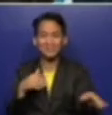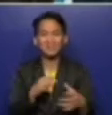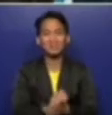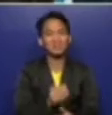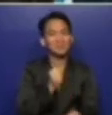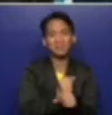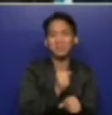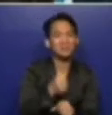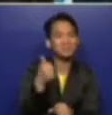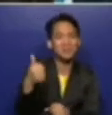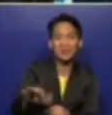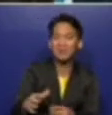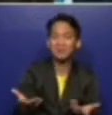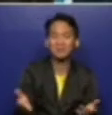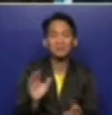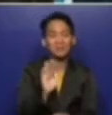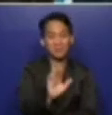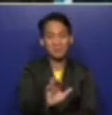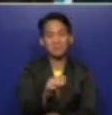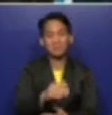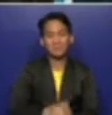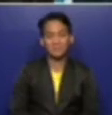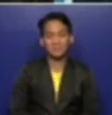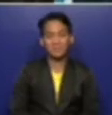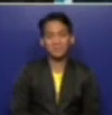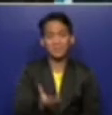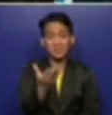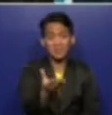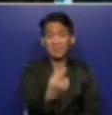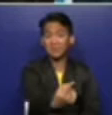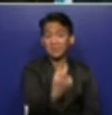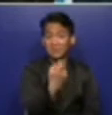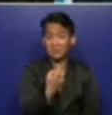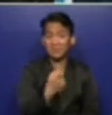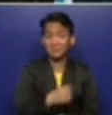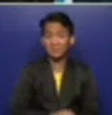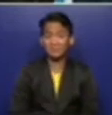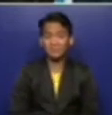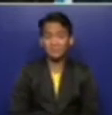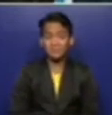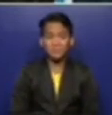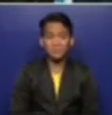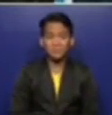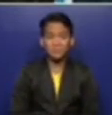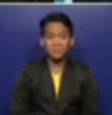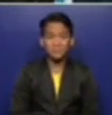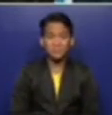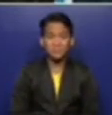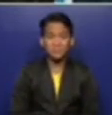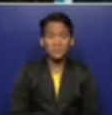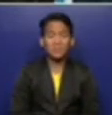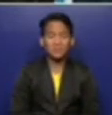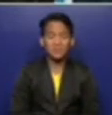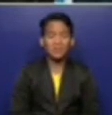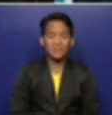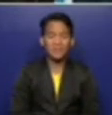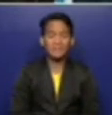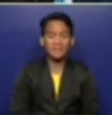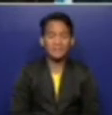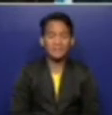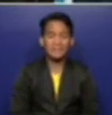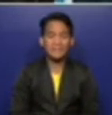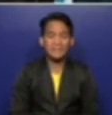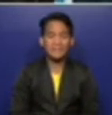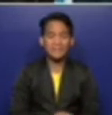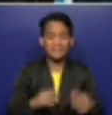ตอบกรณีคำถามของท่านนะครับในเรื่องของที่ท่านกล่าวว่ามีผู้ที่เข้าร่